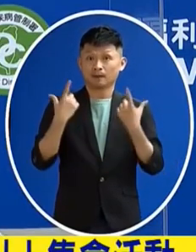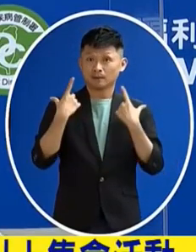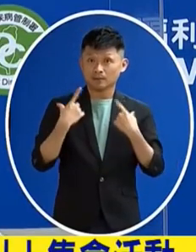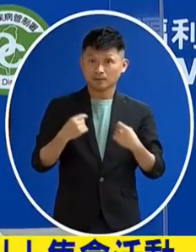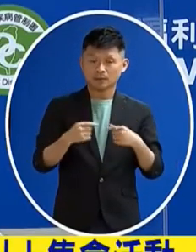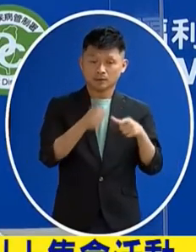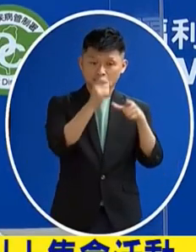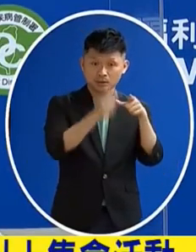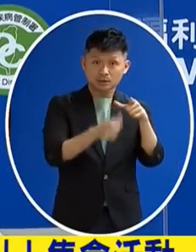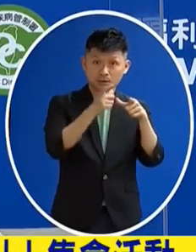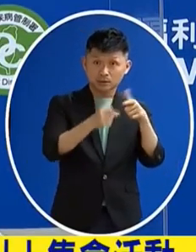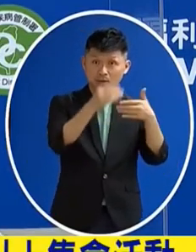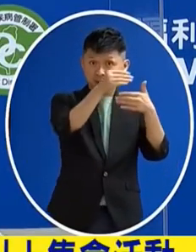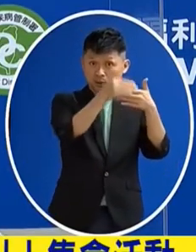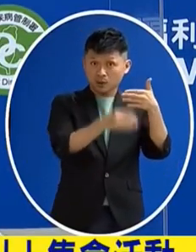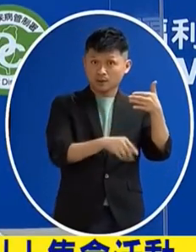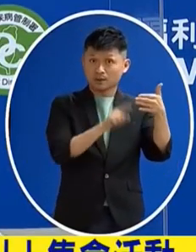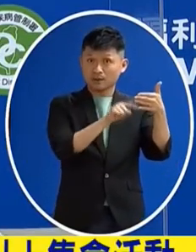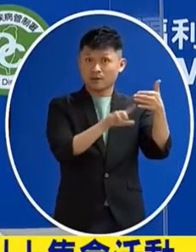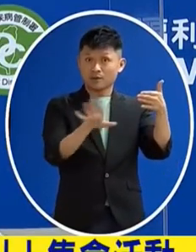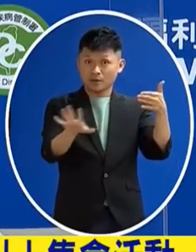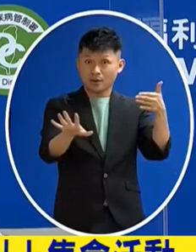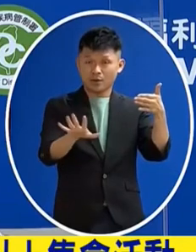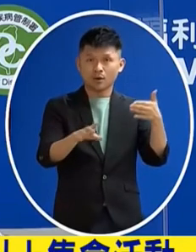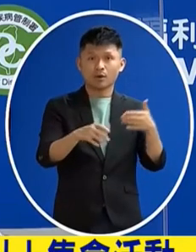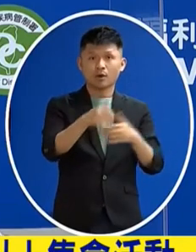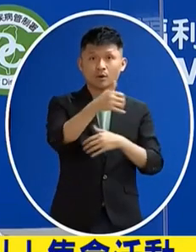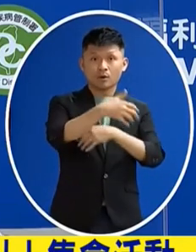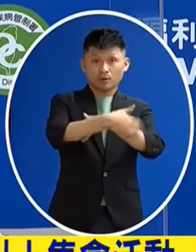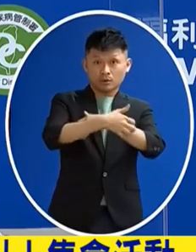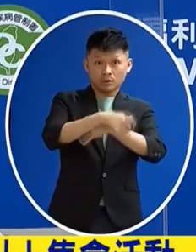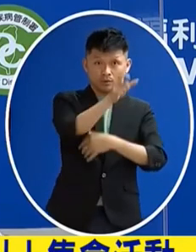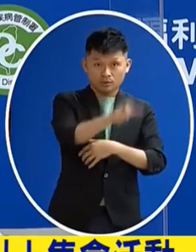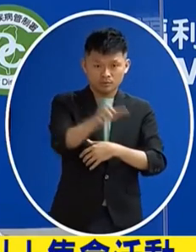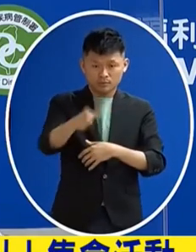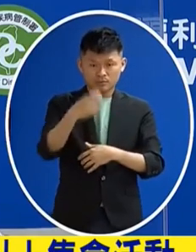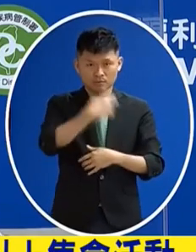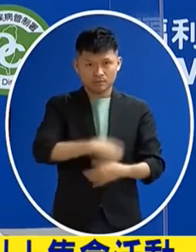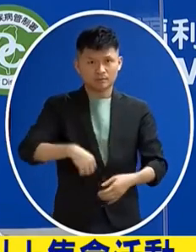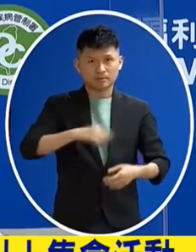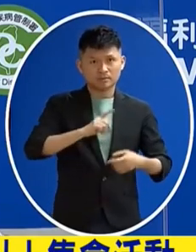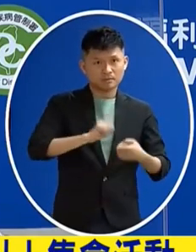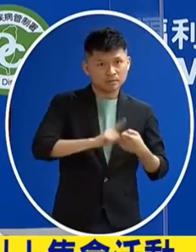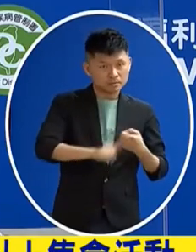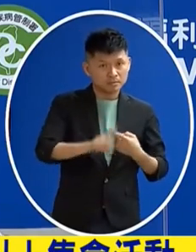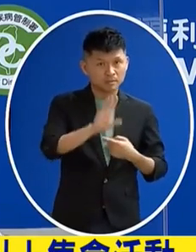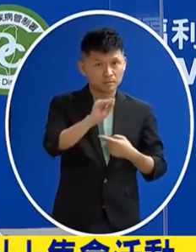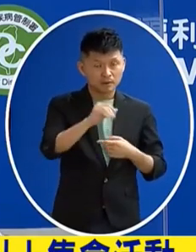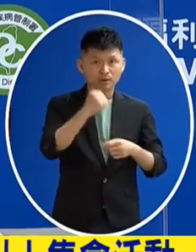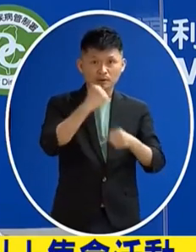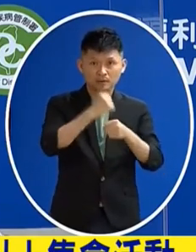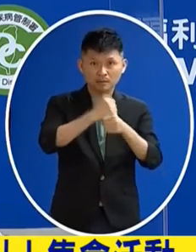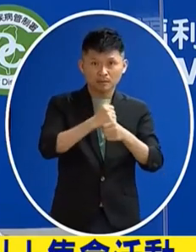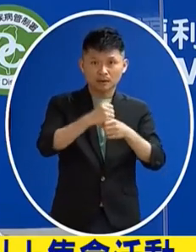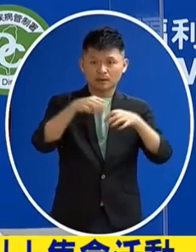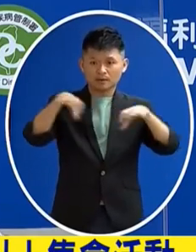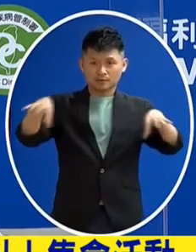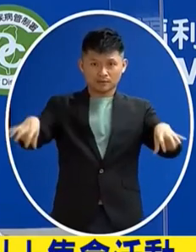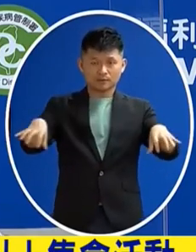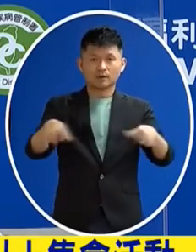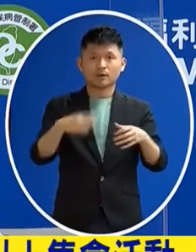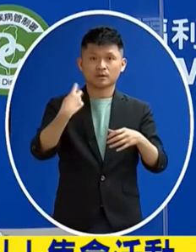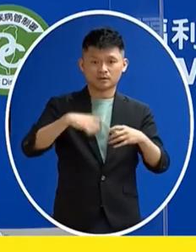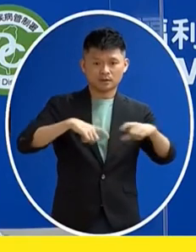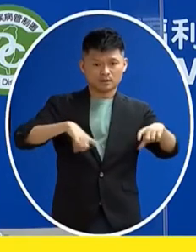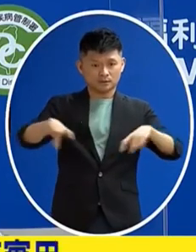企业指引，好，包括要监测员工的健康、异地上班分流，好等等的都